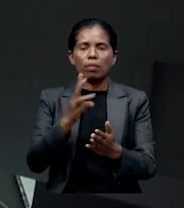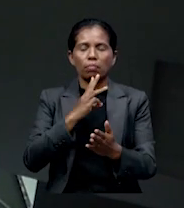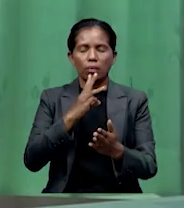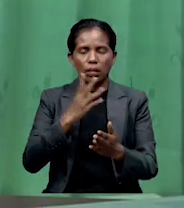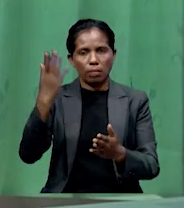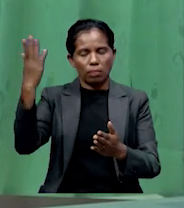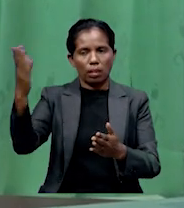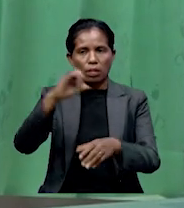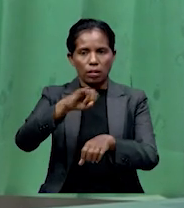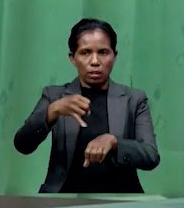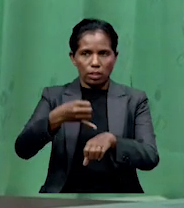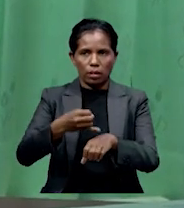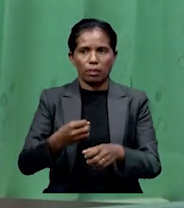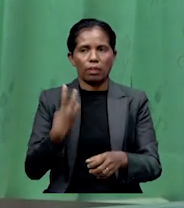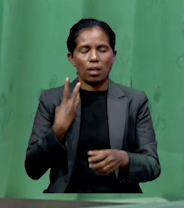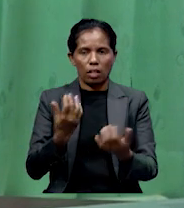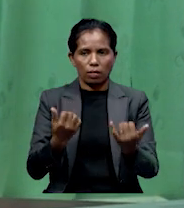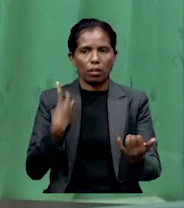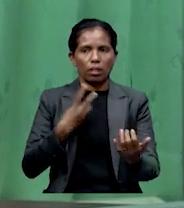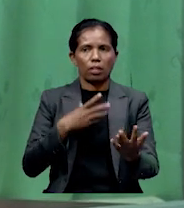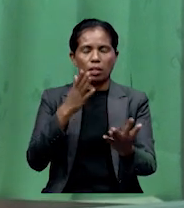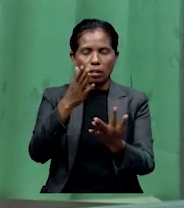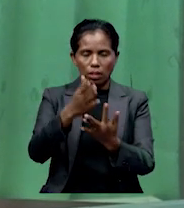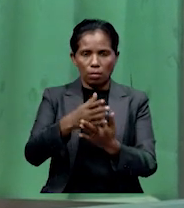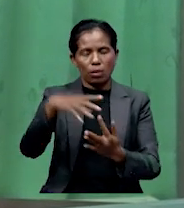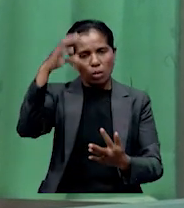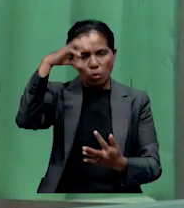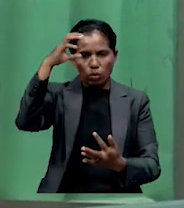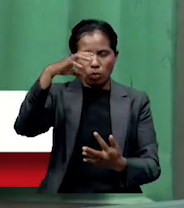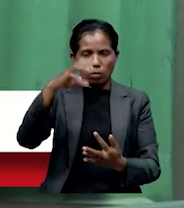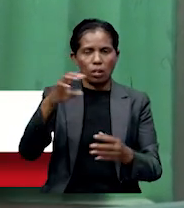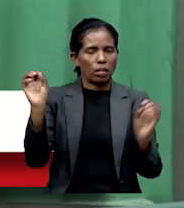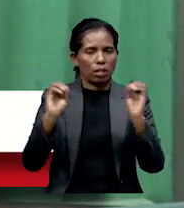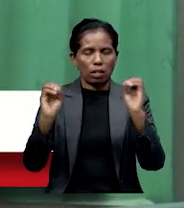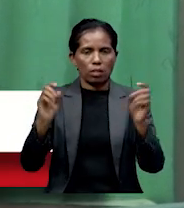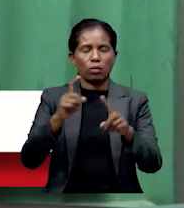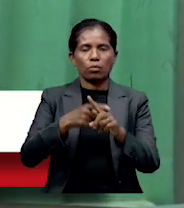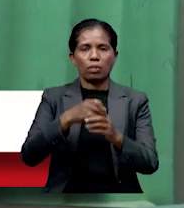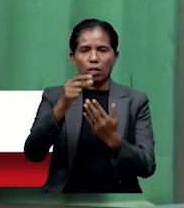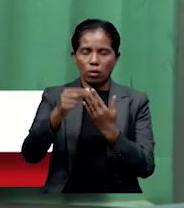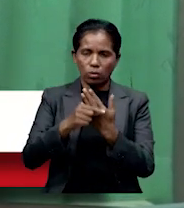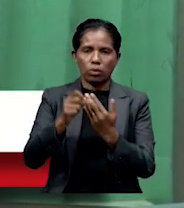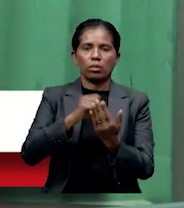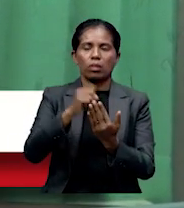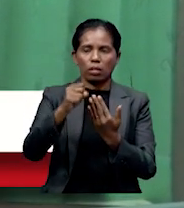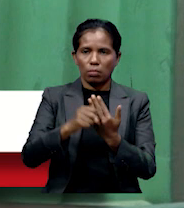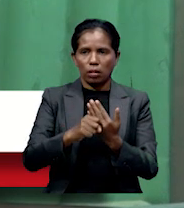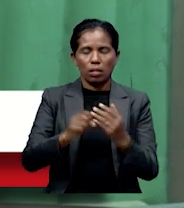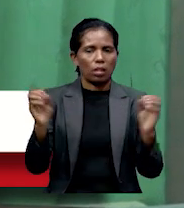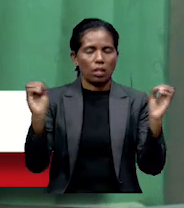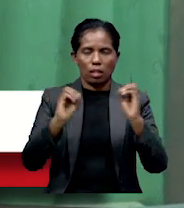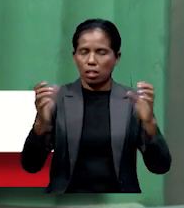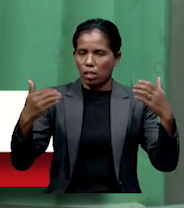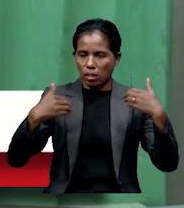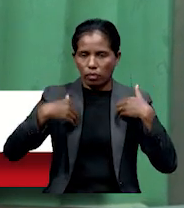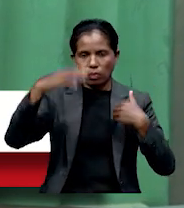Jaco. Agora ita tama ba bailoron fulang agustu setembro ne quase udan e